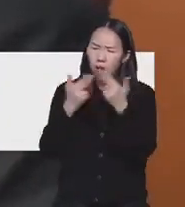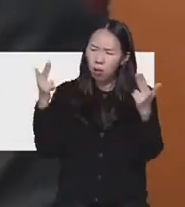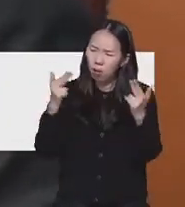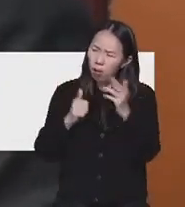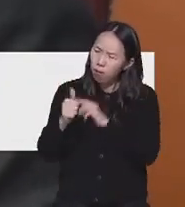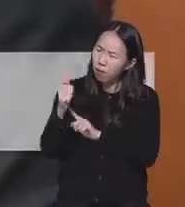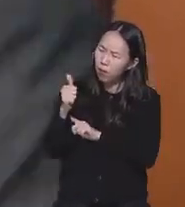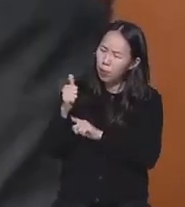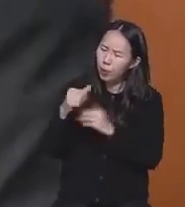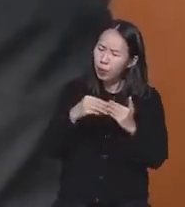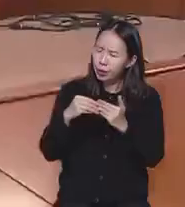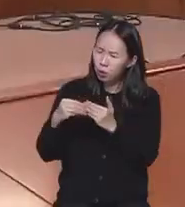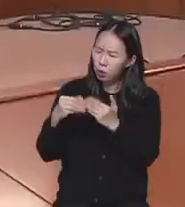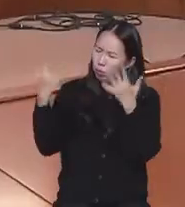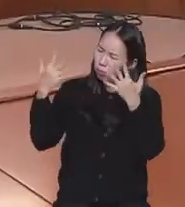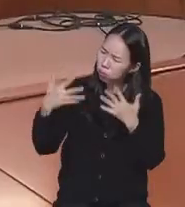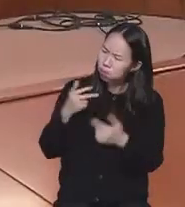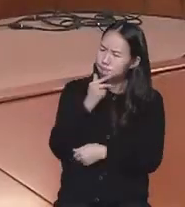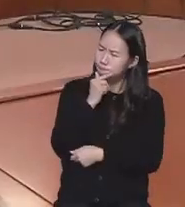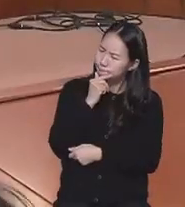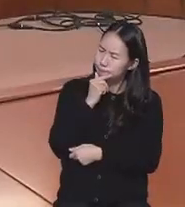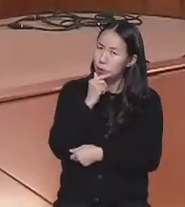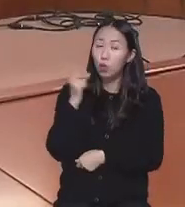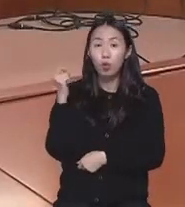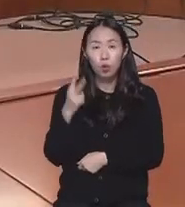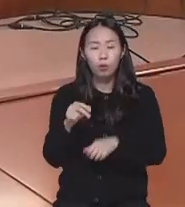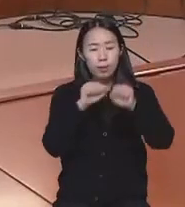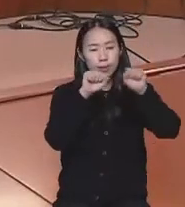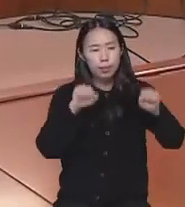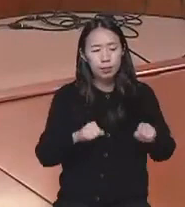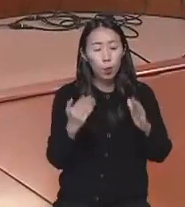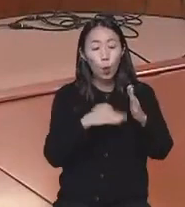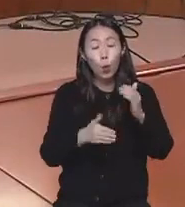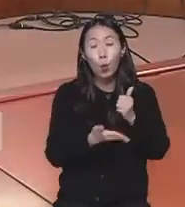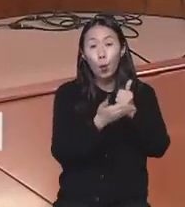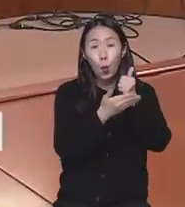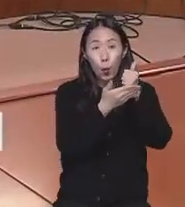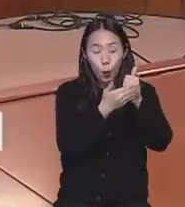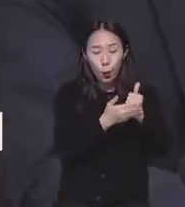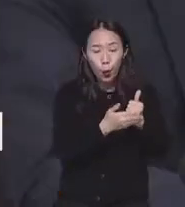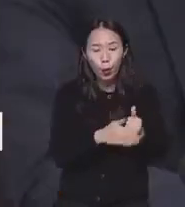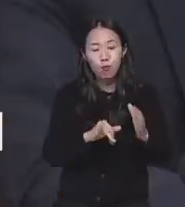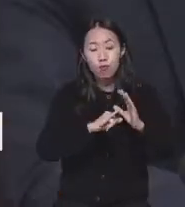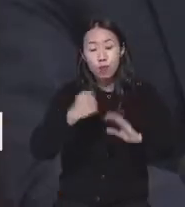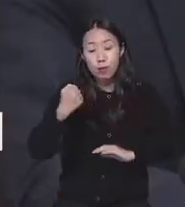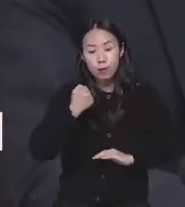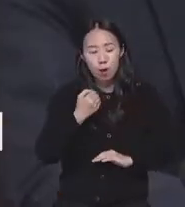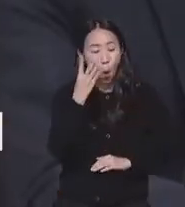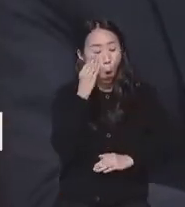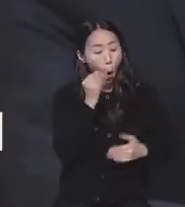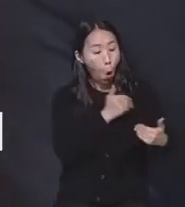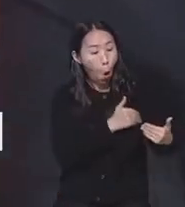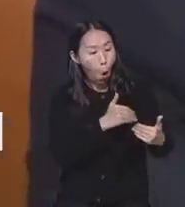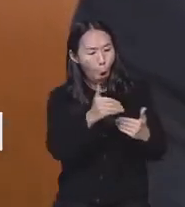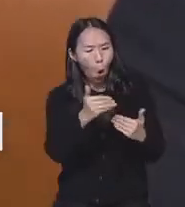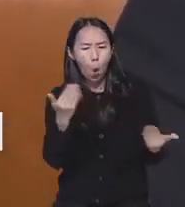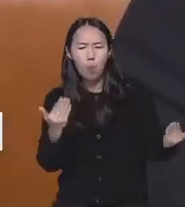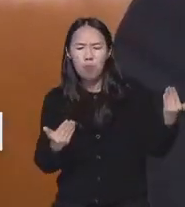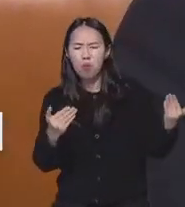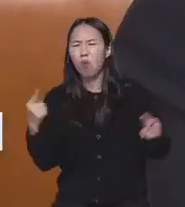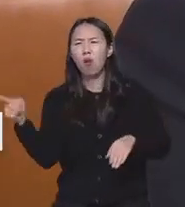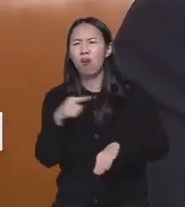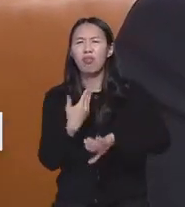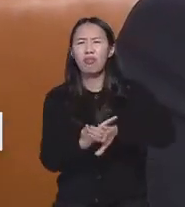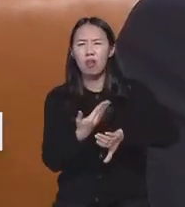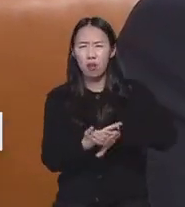위기를 맞고 있습니다. 더욱이 시스템 공천을 내세우며 아직까지 큰 잡음이 없는 국민의힘과 대비되며 총선